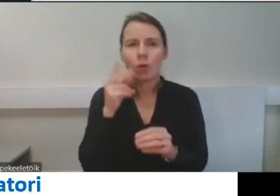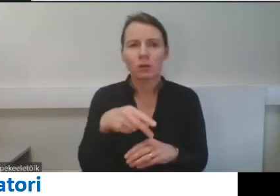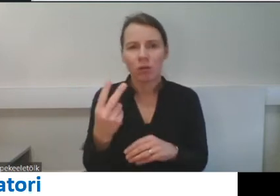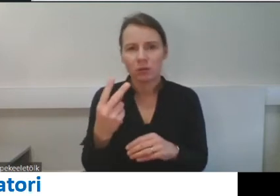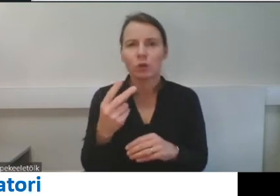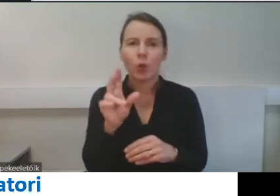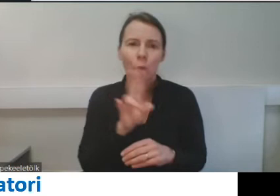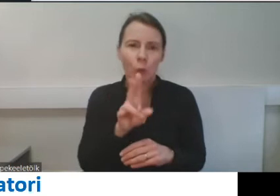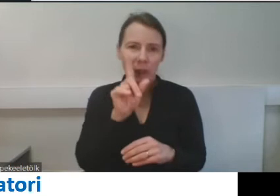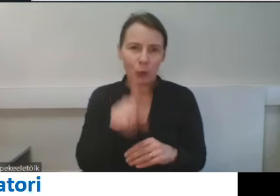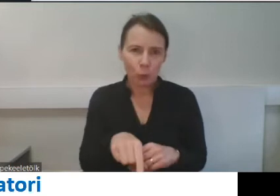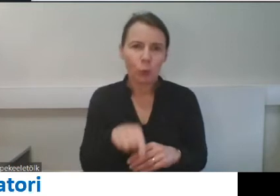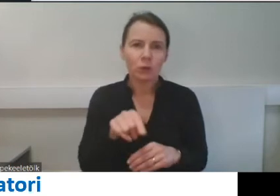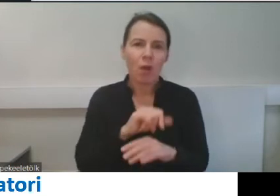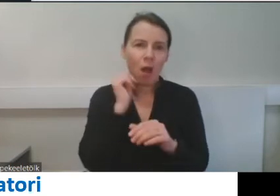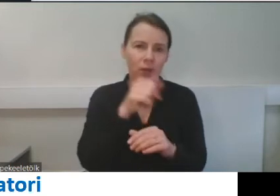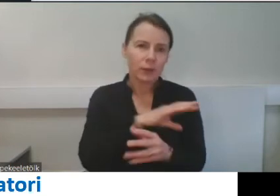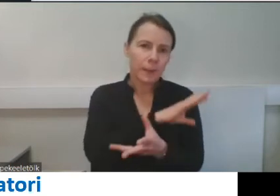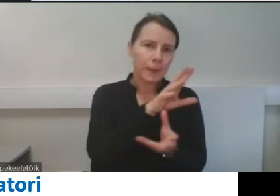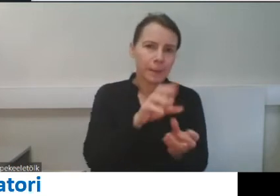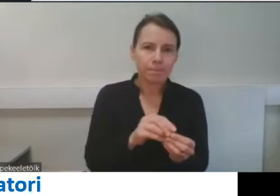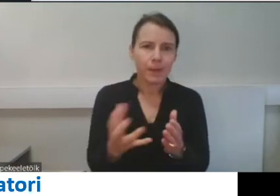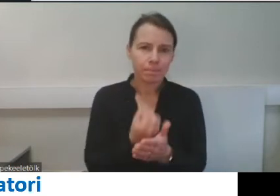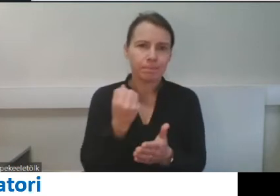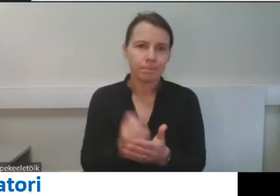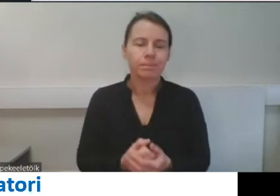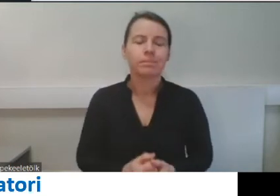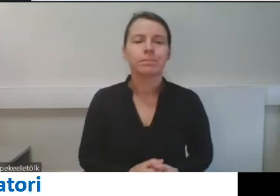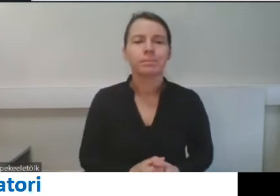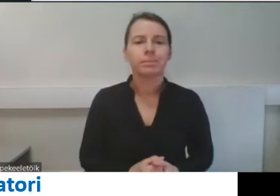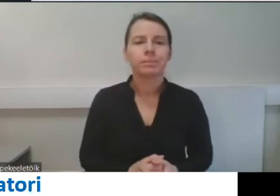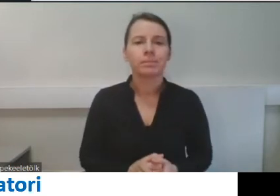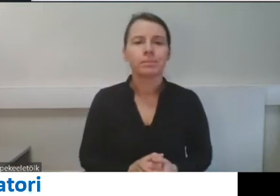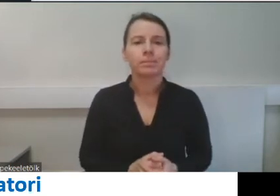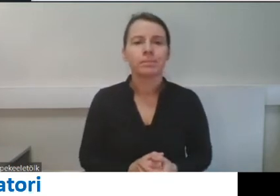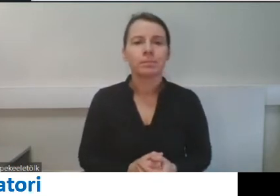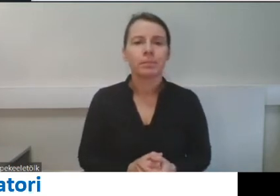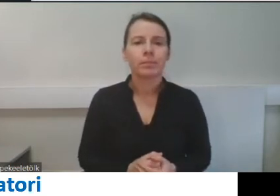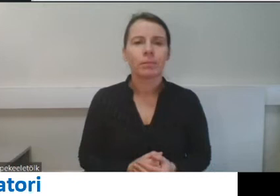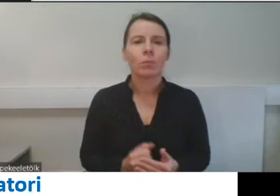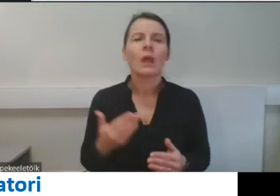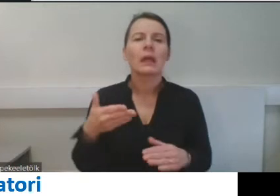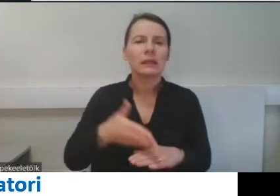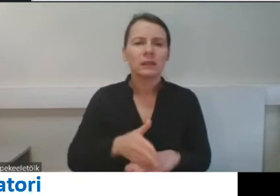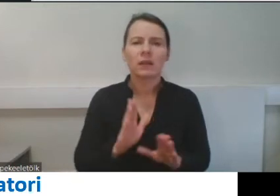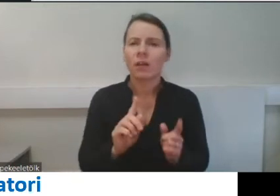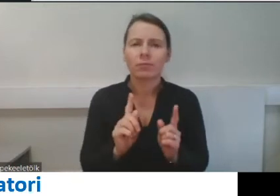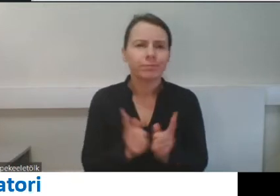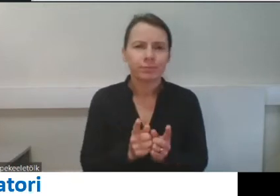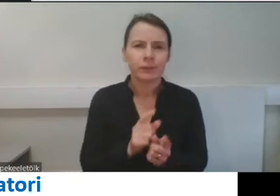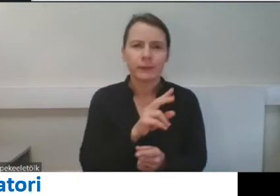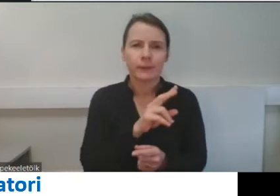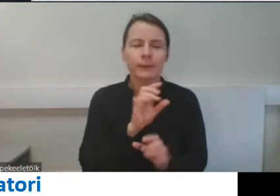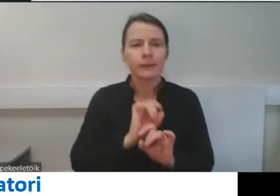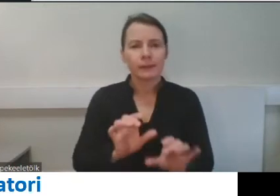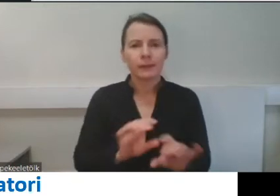ööpäevaringse üldhoolduse vahel. Ja siit jooniselt on näha siis, et kahjuks on